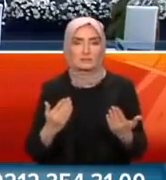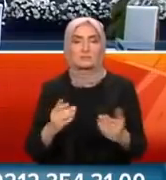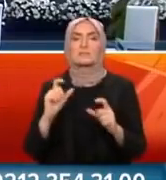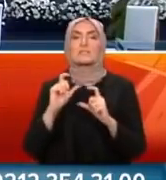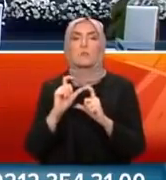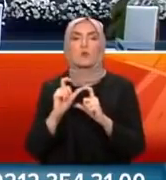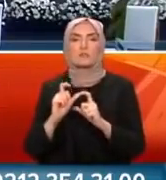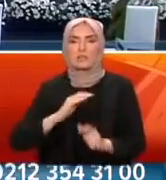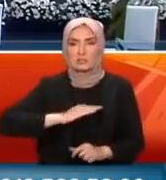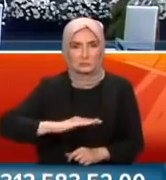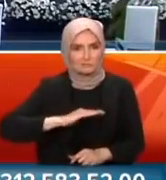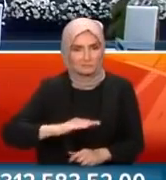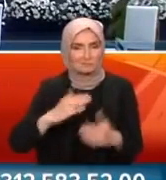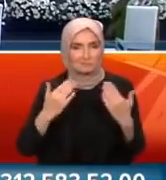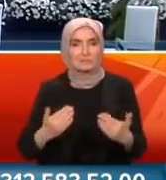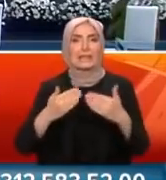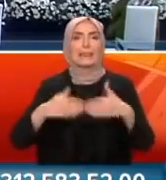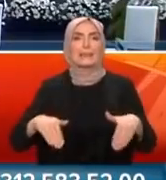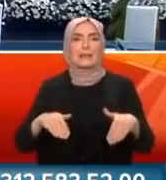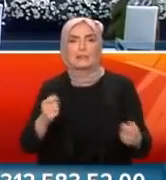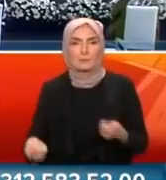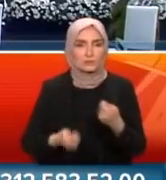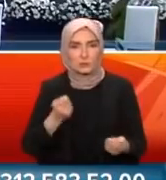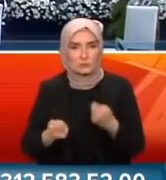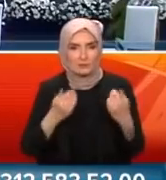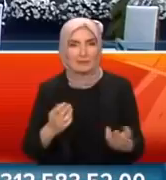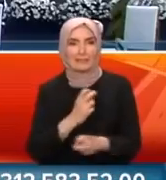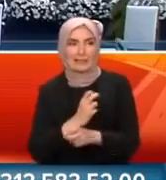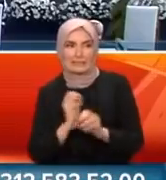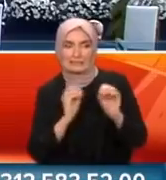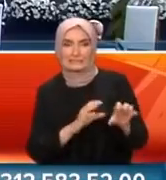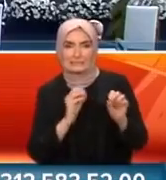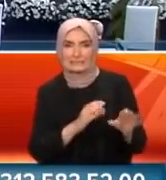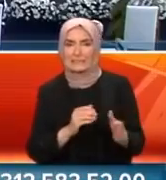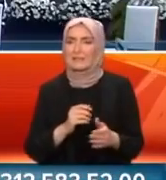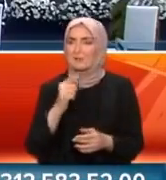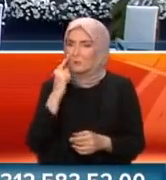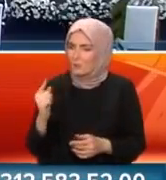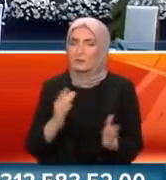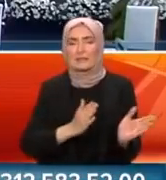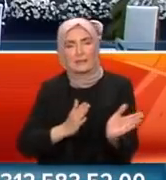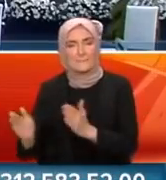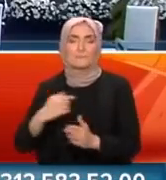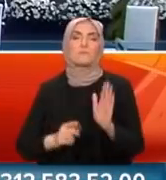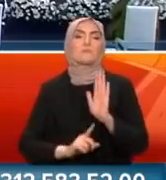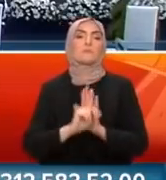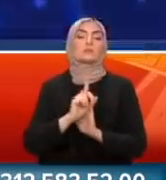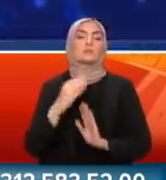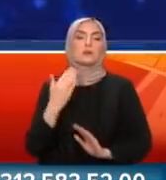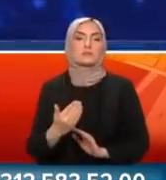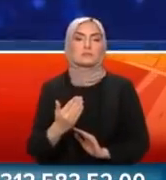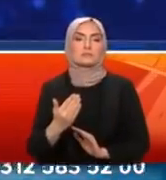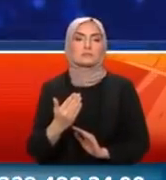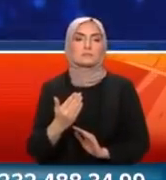girişimlerine tehditlere rağmen boşalırız attığımız her adımda paradan para